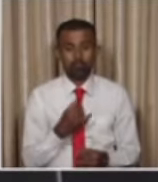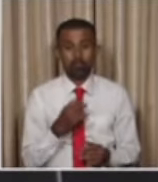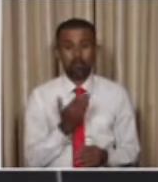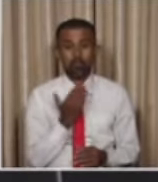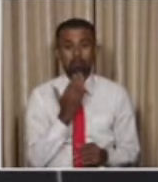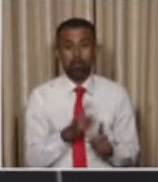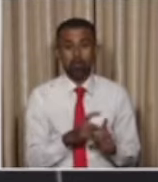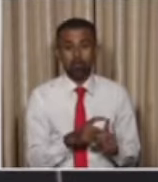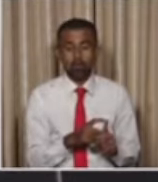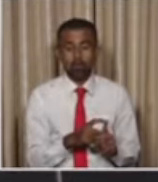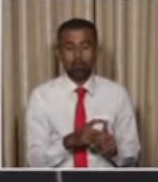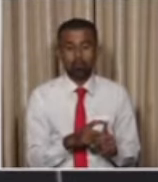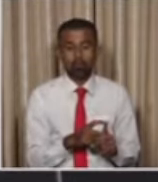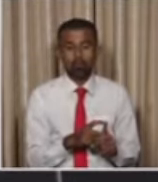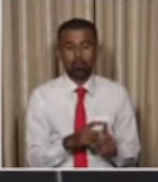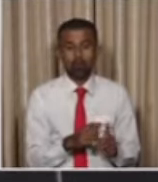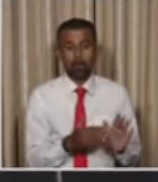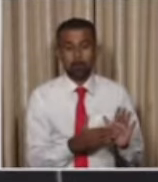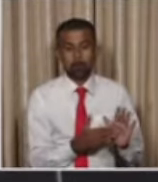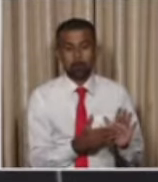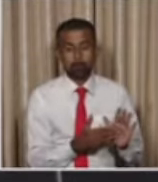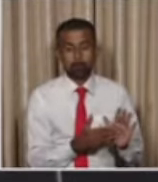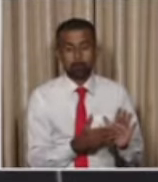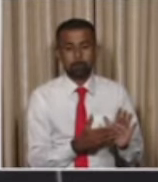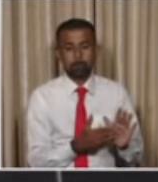ඩොලර් මිලියන